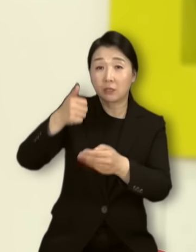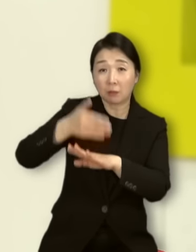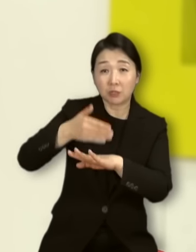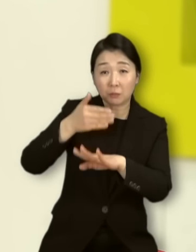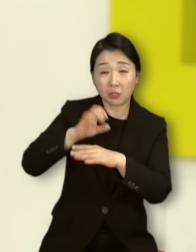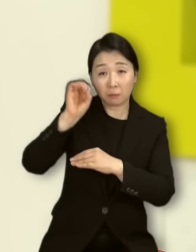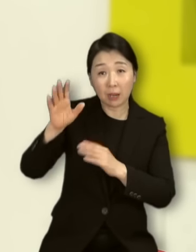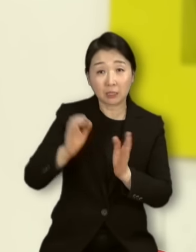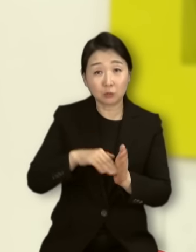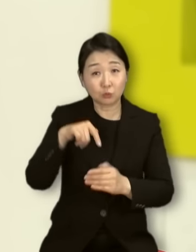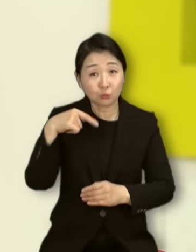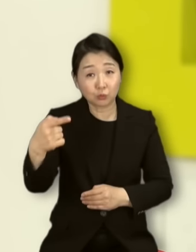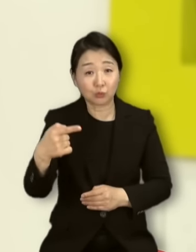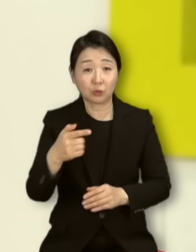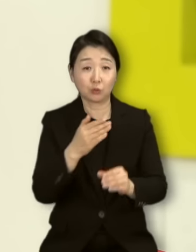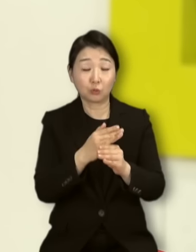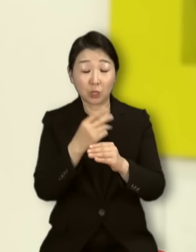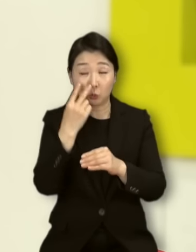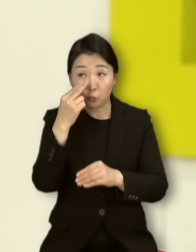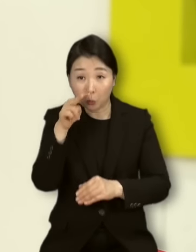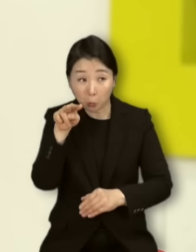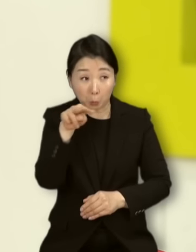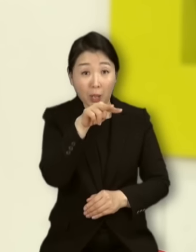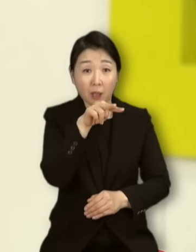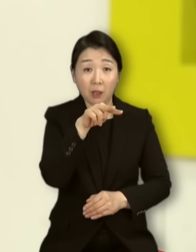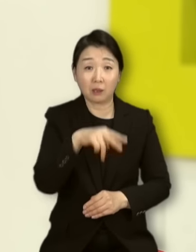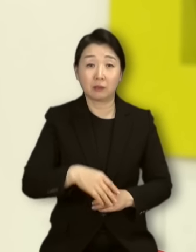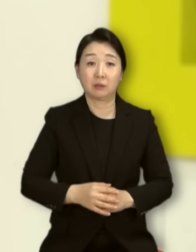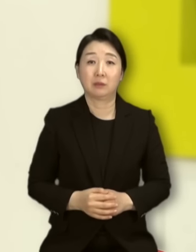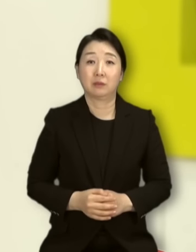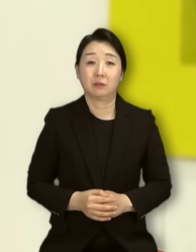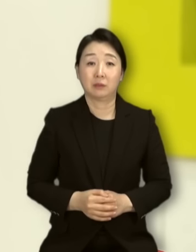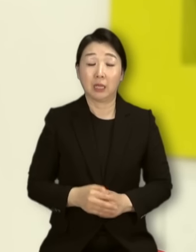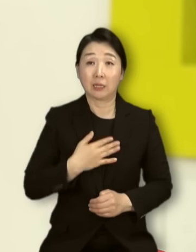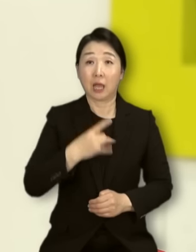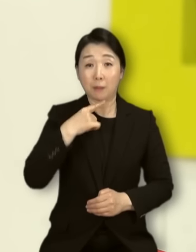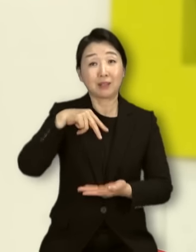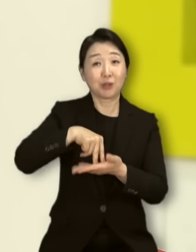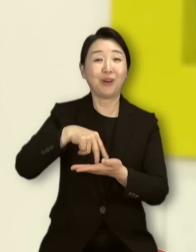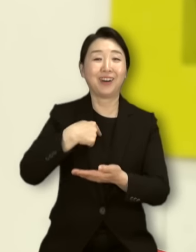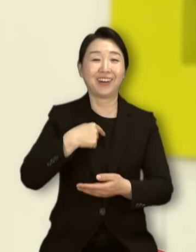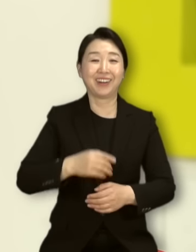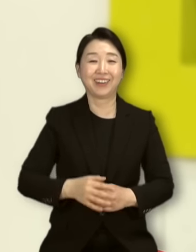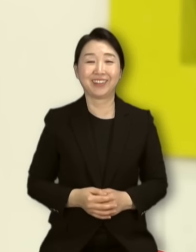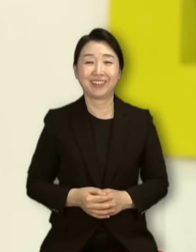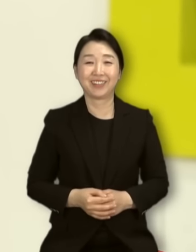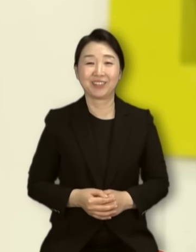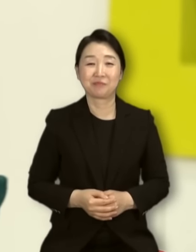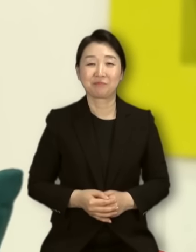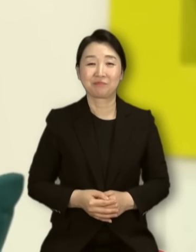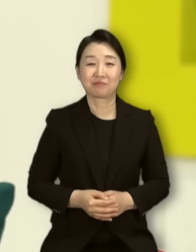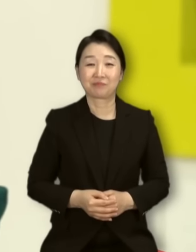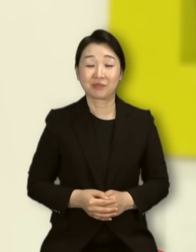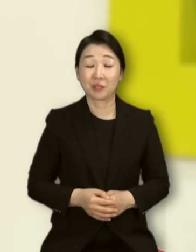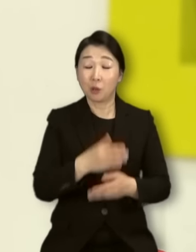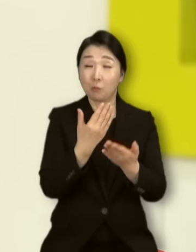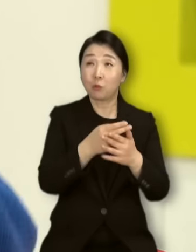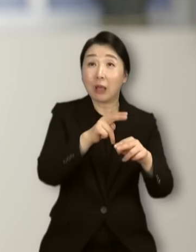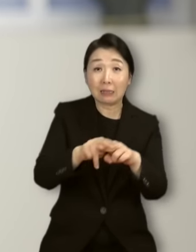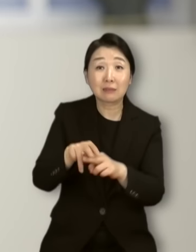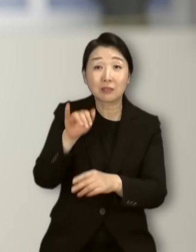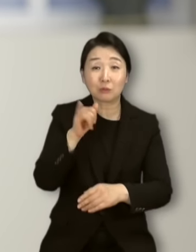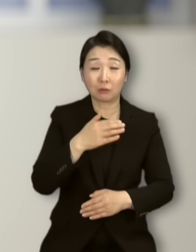하나님 감사합니다 한 다음에 중간에 눈을 이렇게 싹 봤어요 그랬더니 저만서 있더라고요